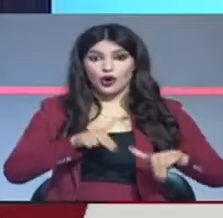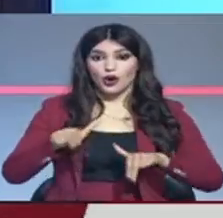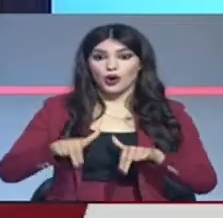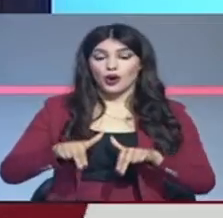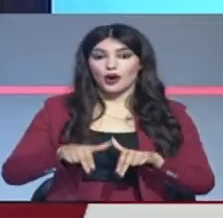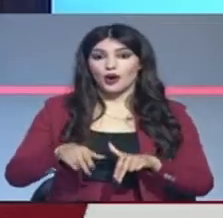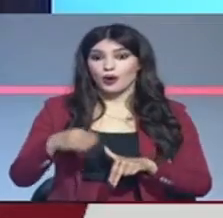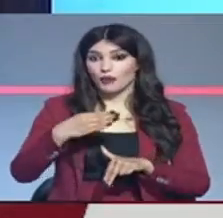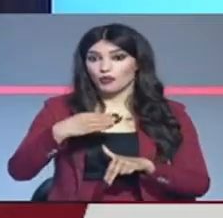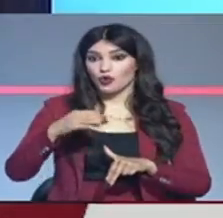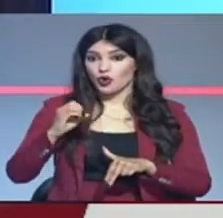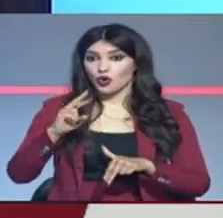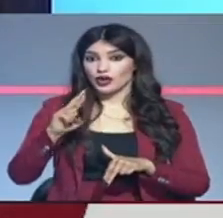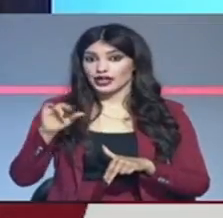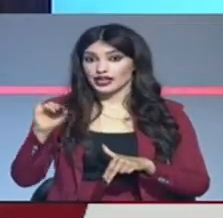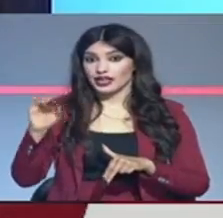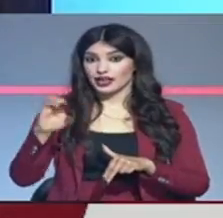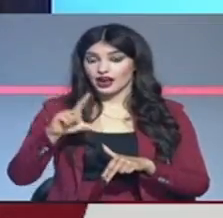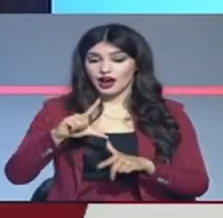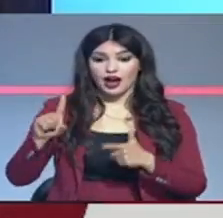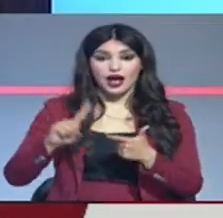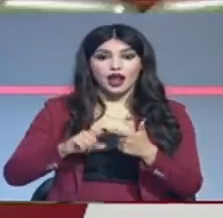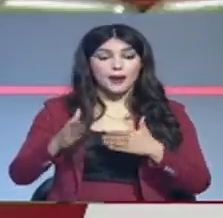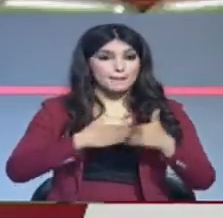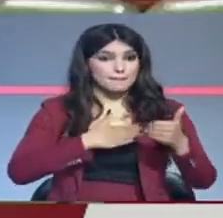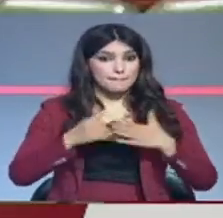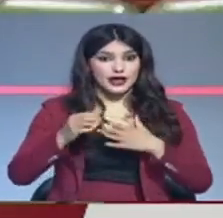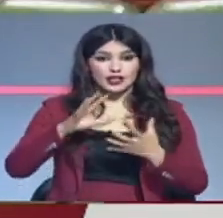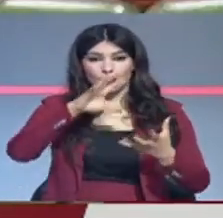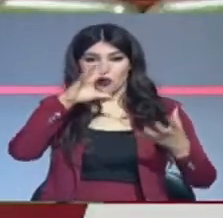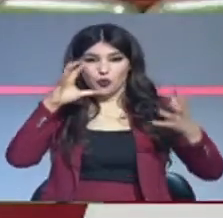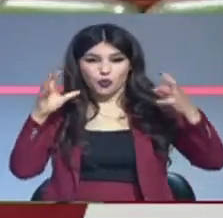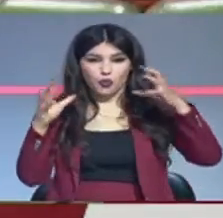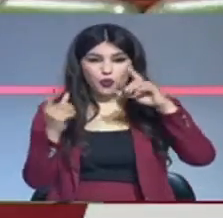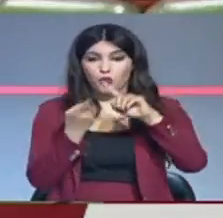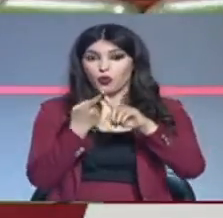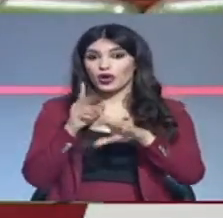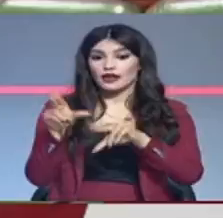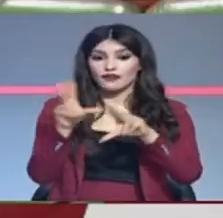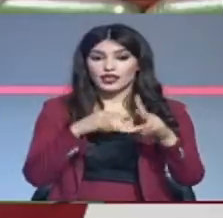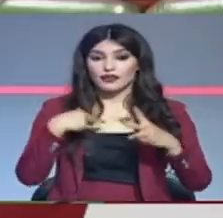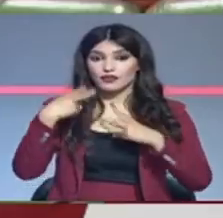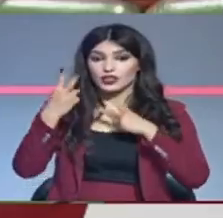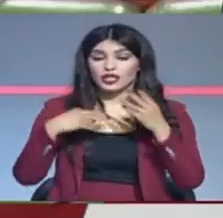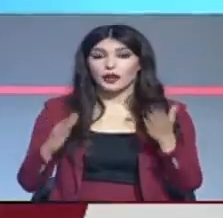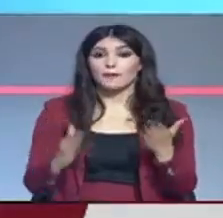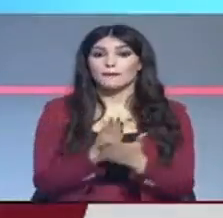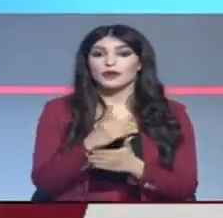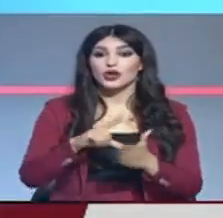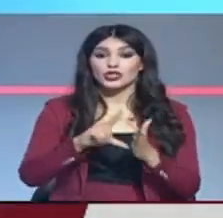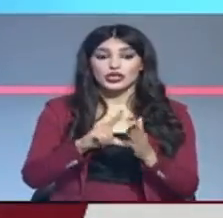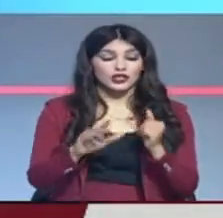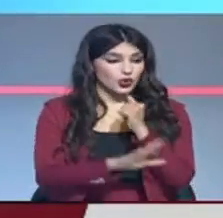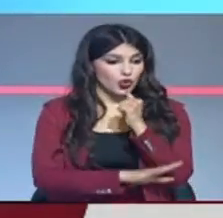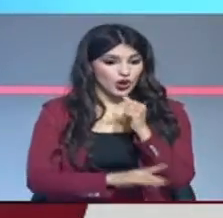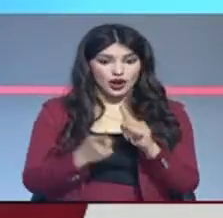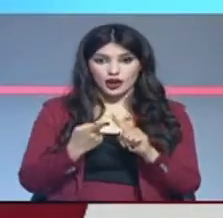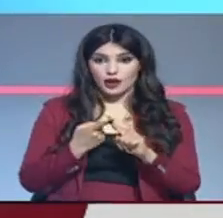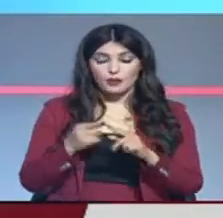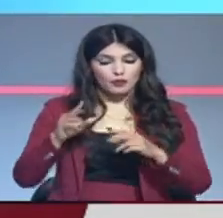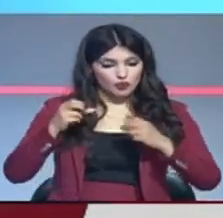المواد المستنفذه لطبقه الاوزون المعتمده غالي كما تم التصويت على مشروع قانون اساسي يتعلق